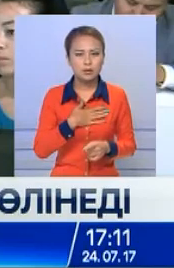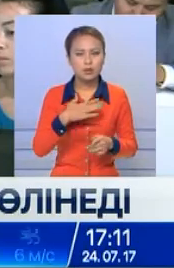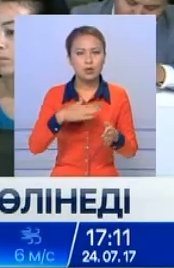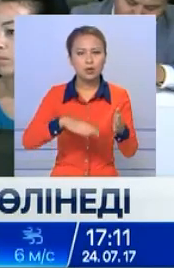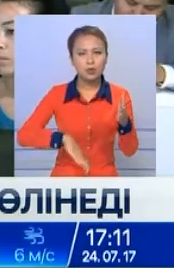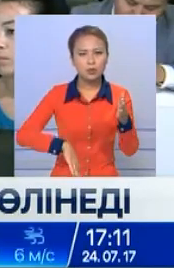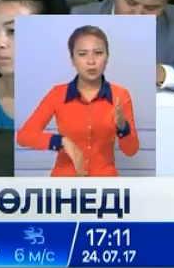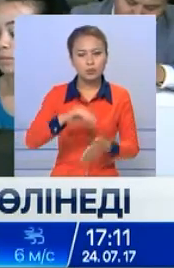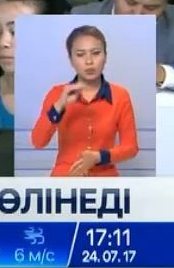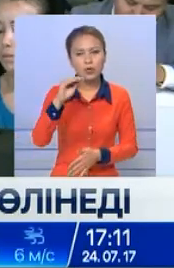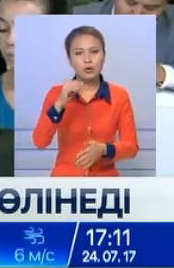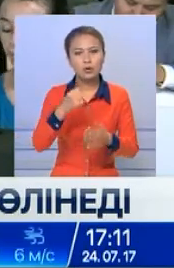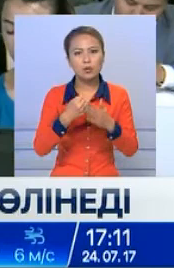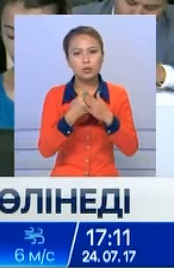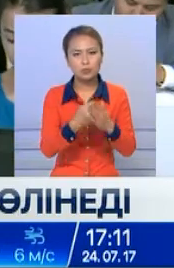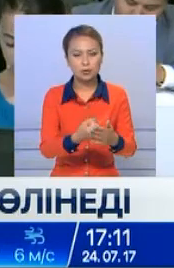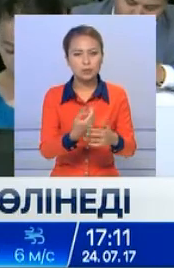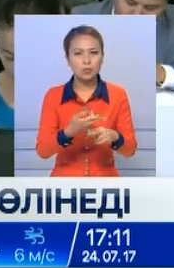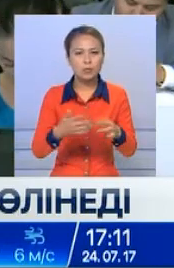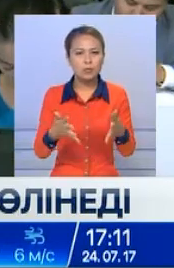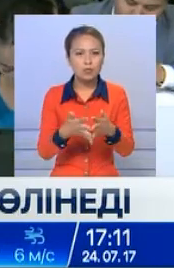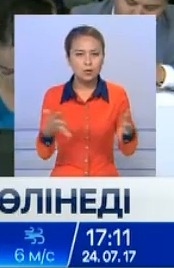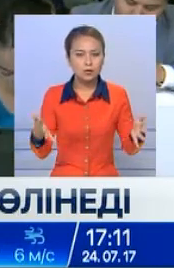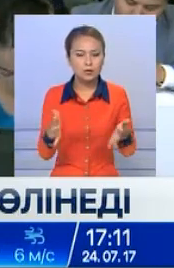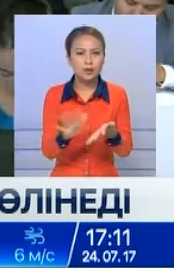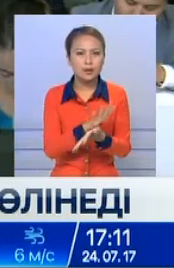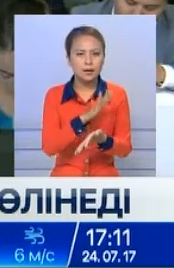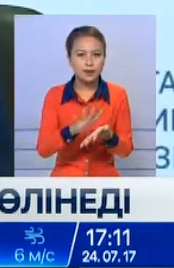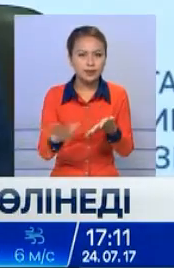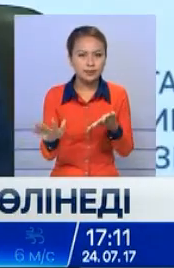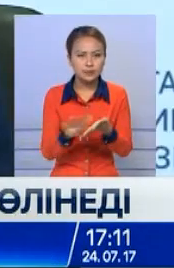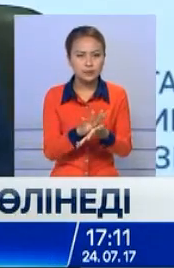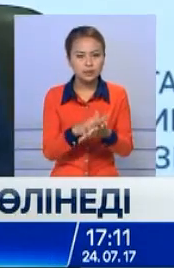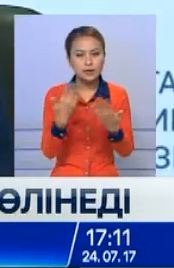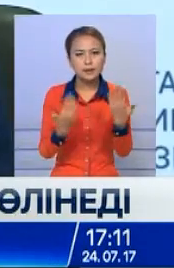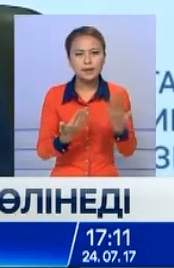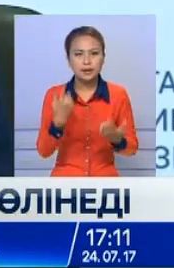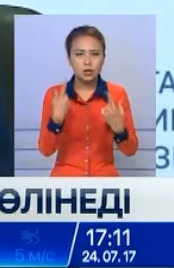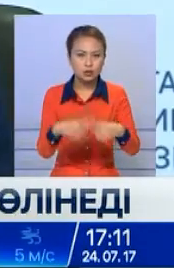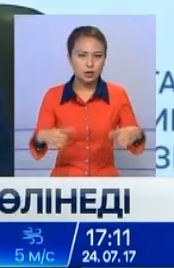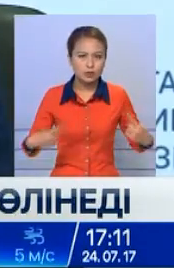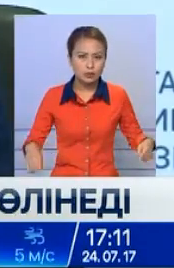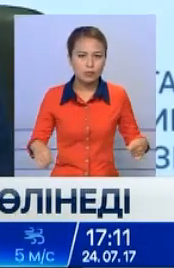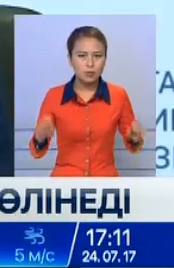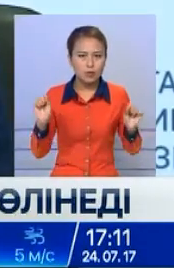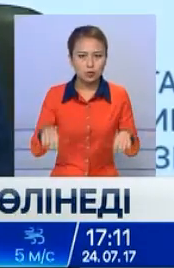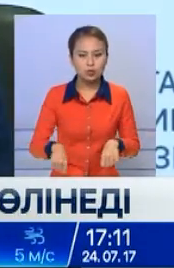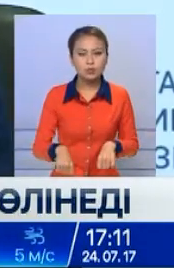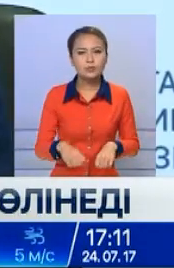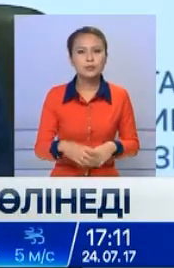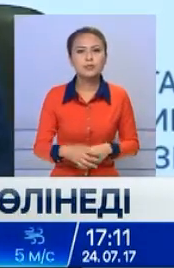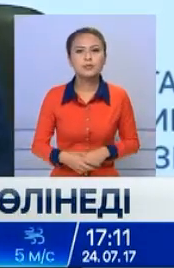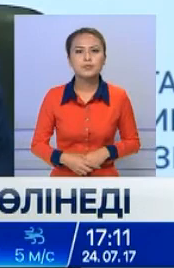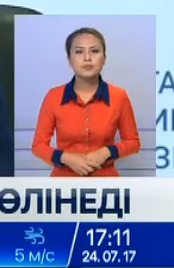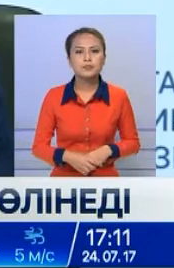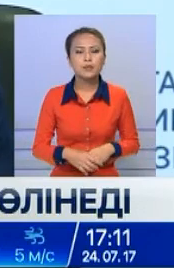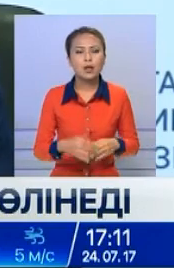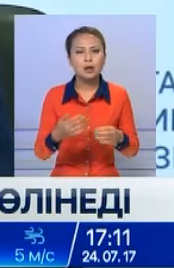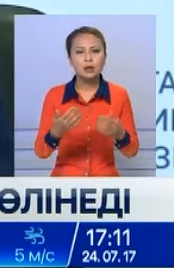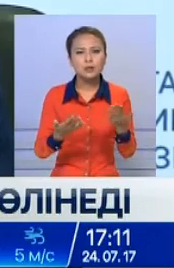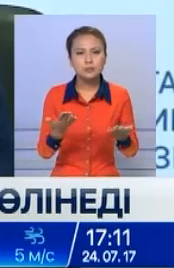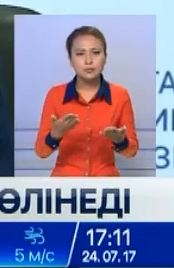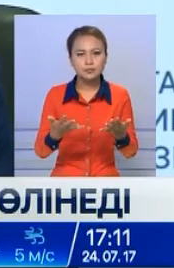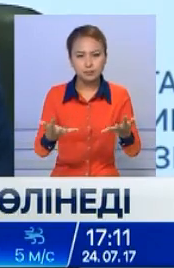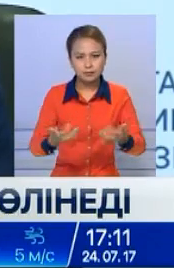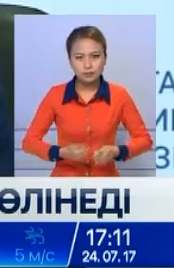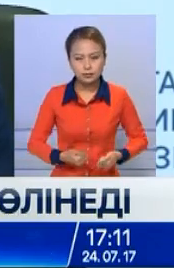сұранысты қолдауға бағыттап жатырмыз бұл гранттар түрлерін. Егер басқа жаңа коммерциаландыруға бағытталған гранттар ұсынысты қолдайтын болса,